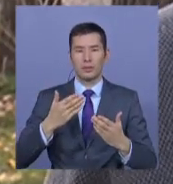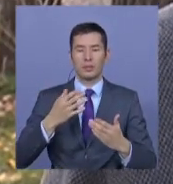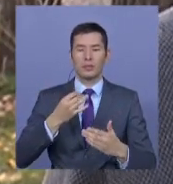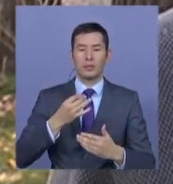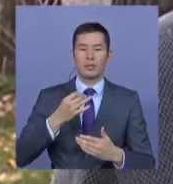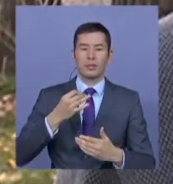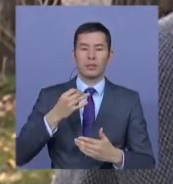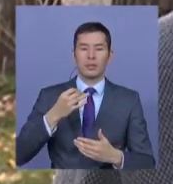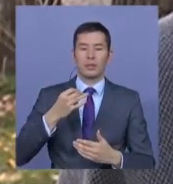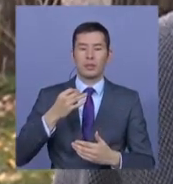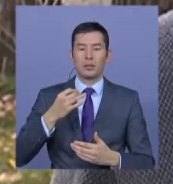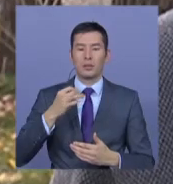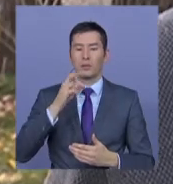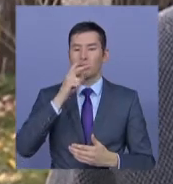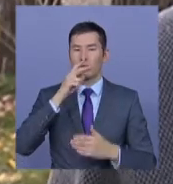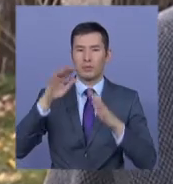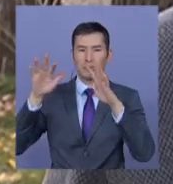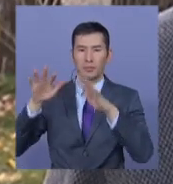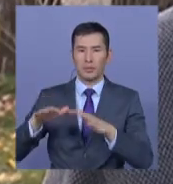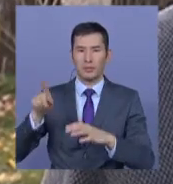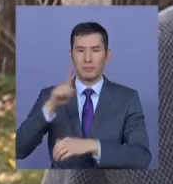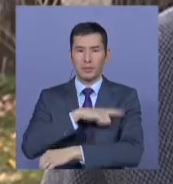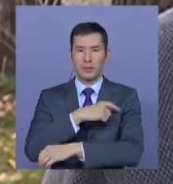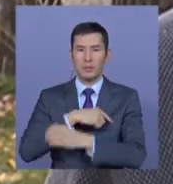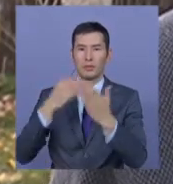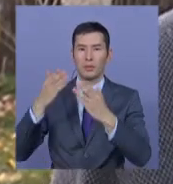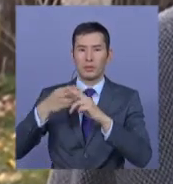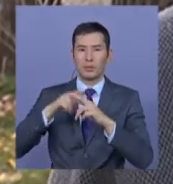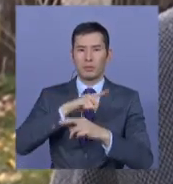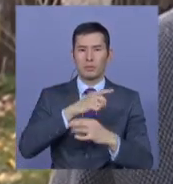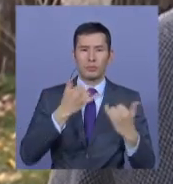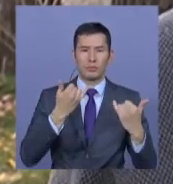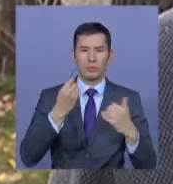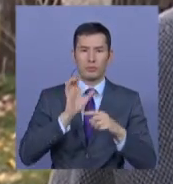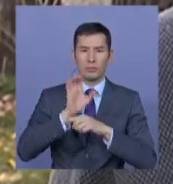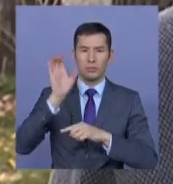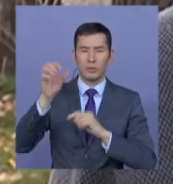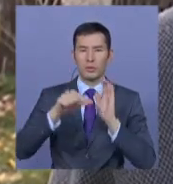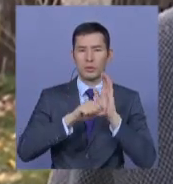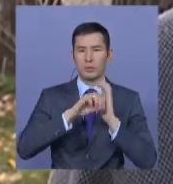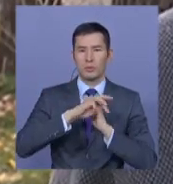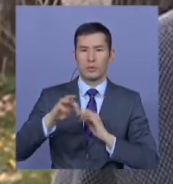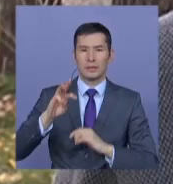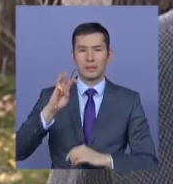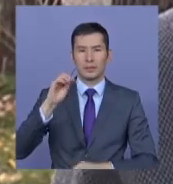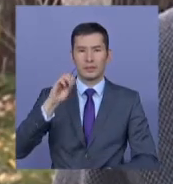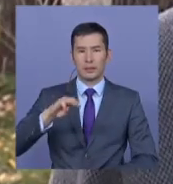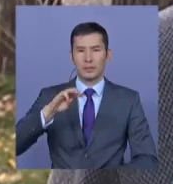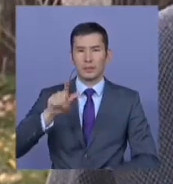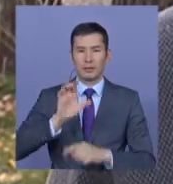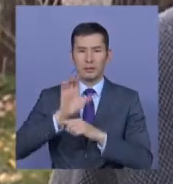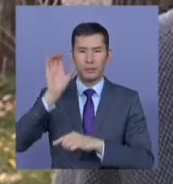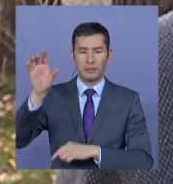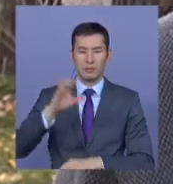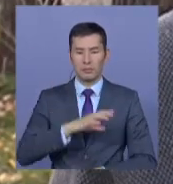қордан баланың Кореядағы клиникадағы есеп шотына бірден 6 миллион 300 мың теңге